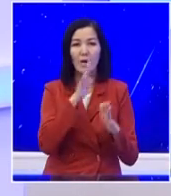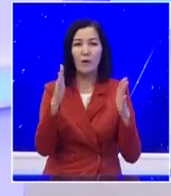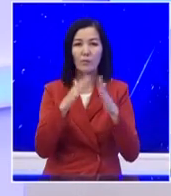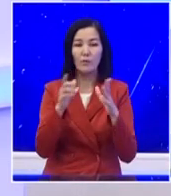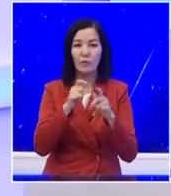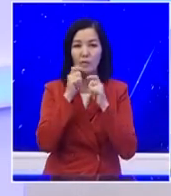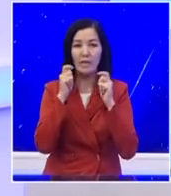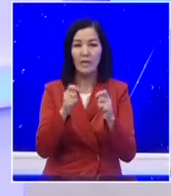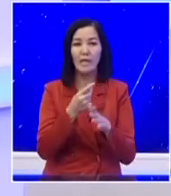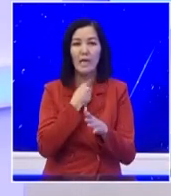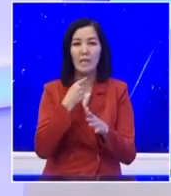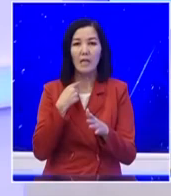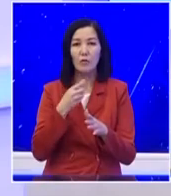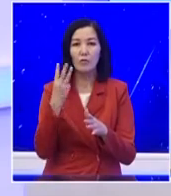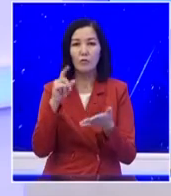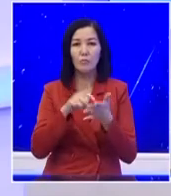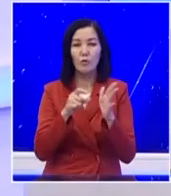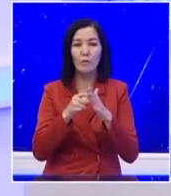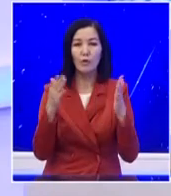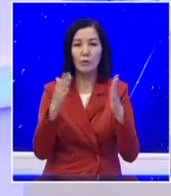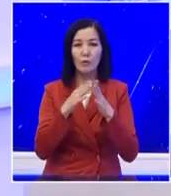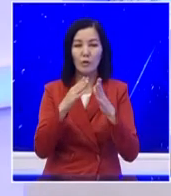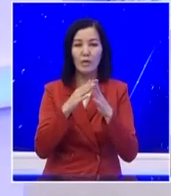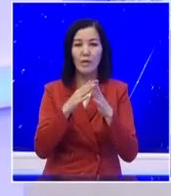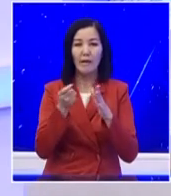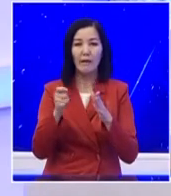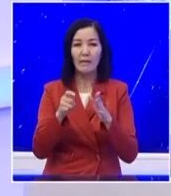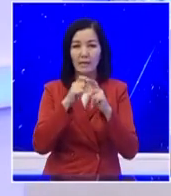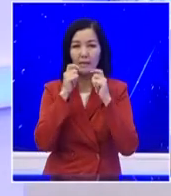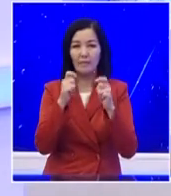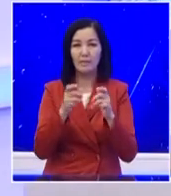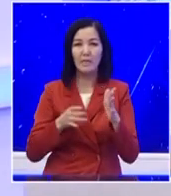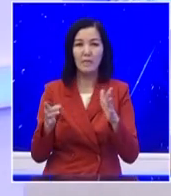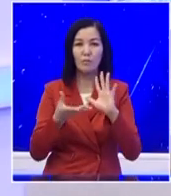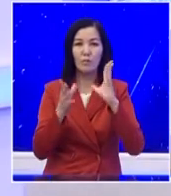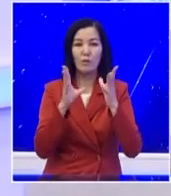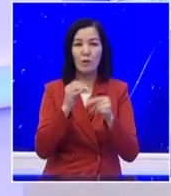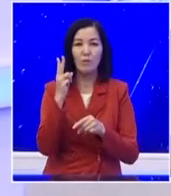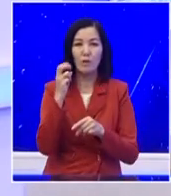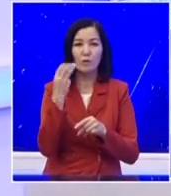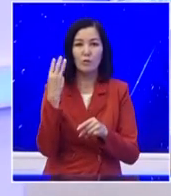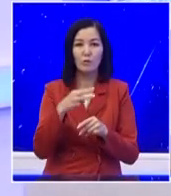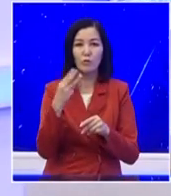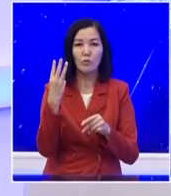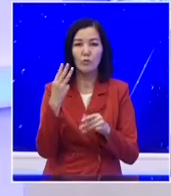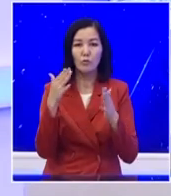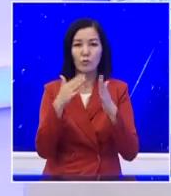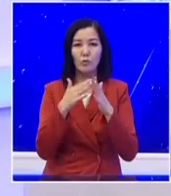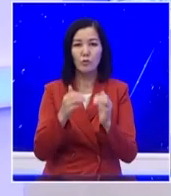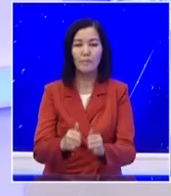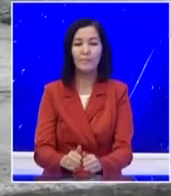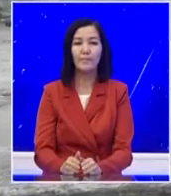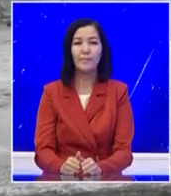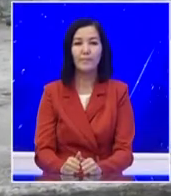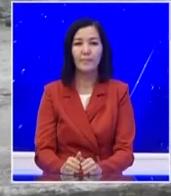Жанар Айтбековаға үш бөлмелі үйдің кілті табыс етілді. Бұл республика бойынша 233-ші баспана.